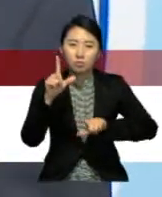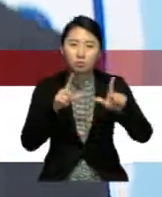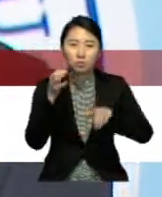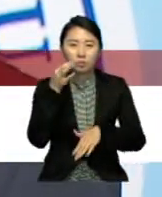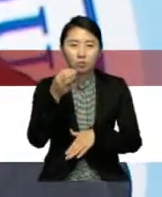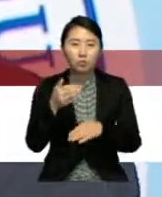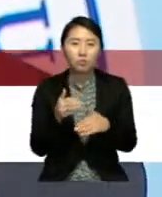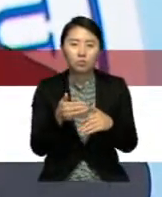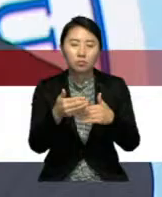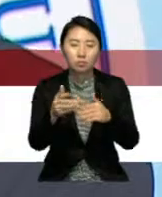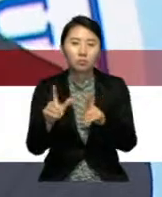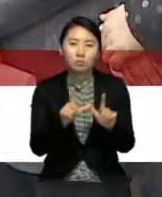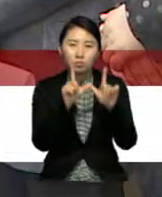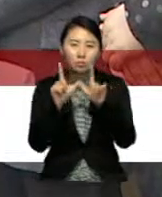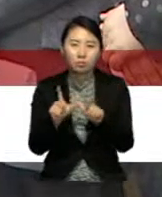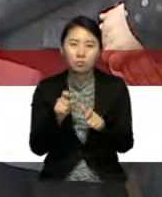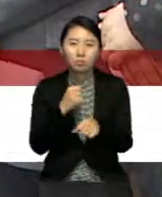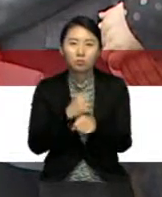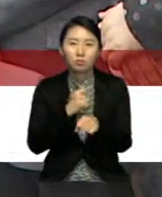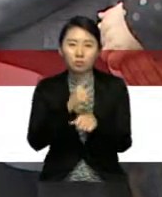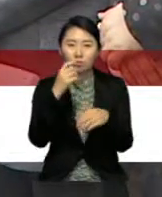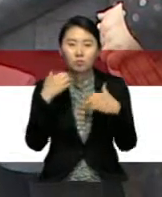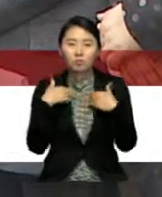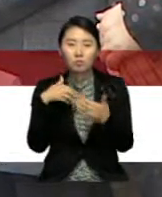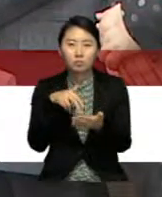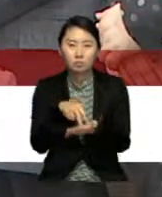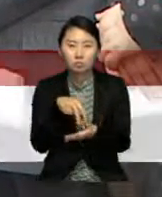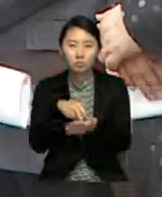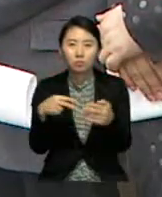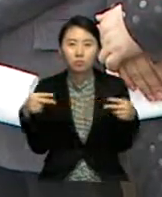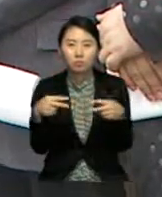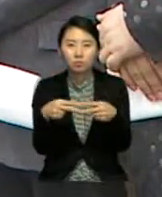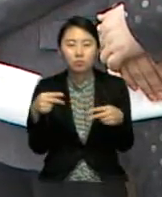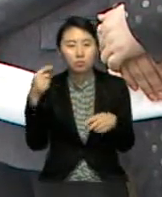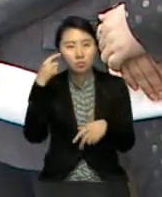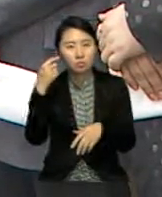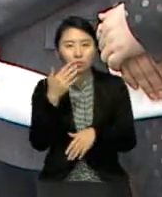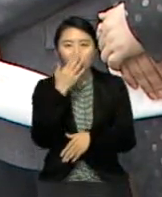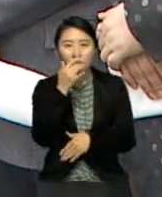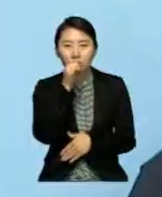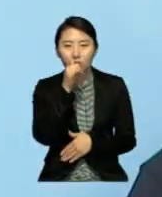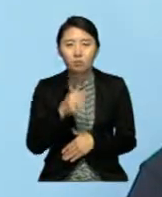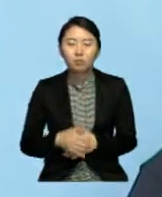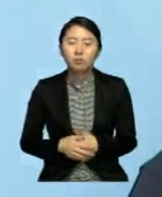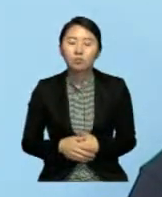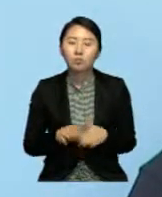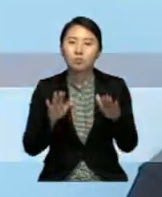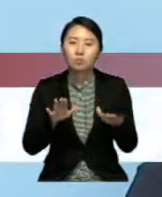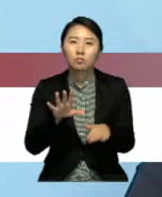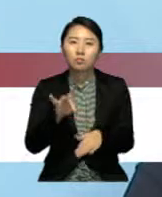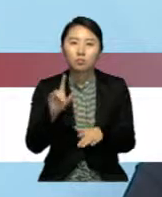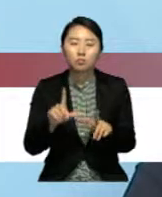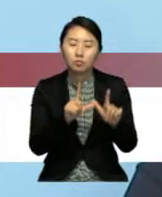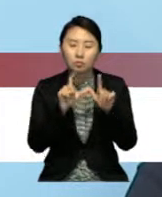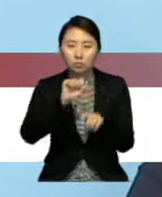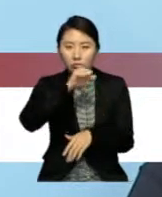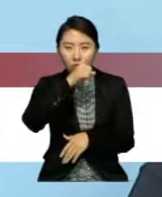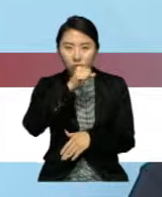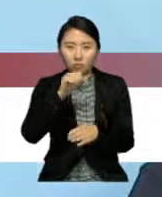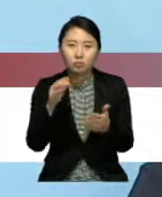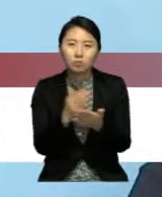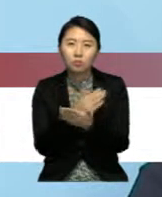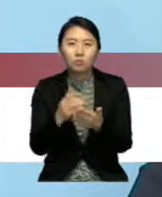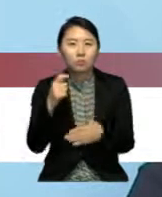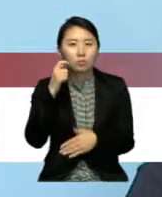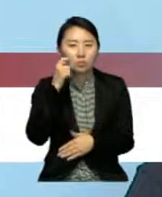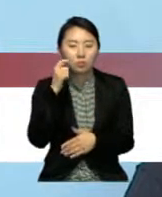누리과정 을 지속하게 따는 정부 입장을 공감할 수 있을 것이라고 덧붙였습니다 올해 초 누리과정 예산 이 평성